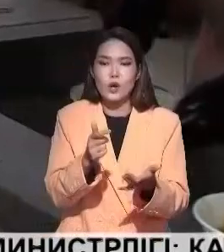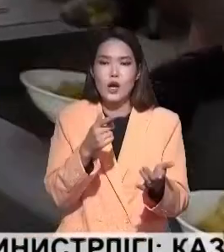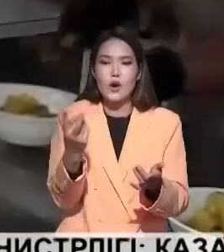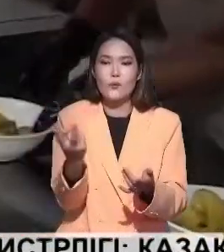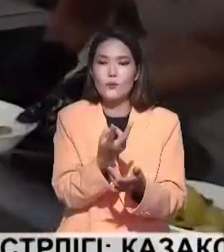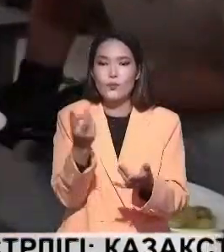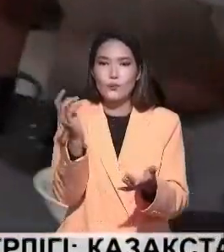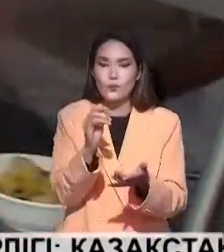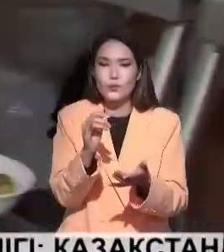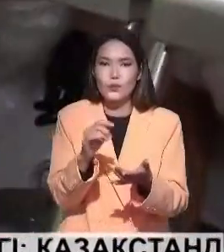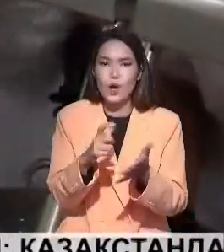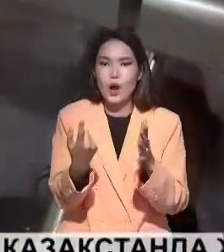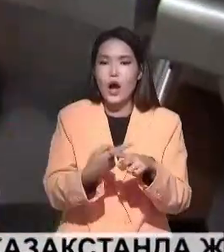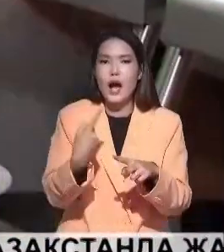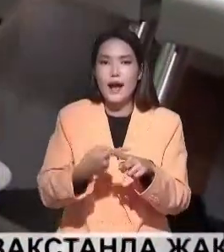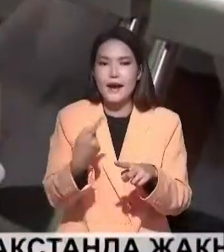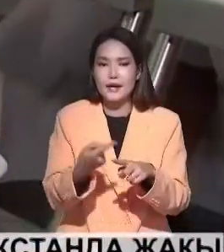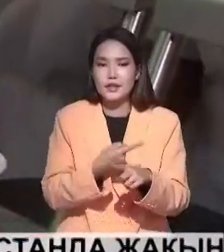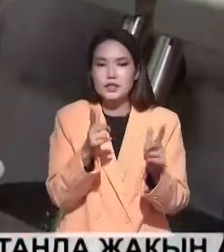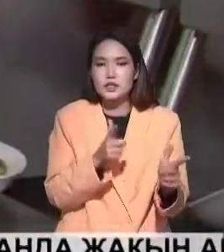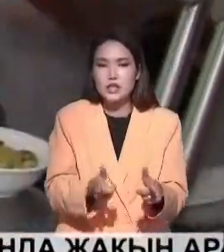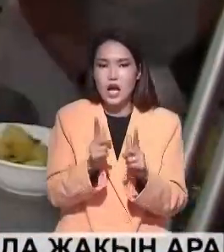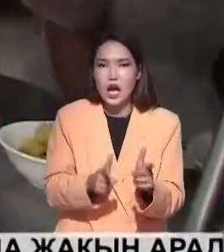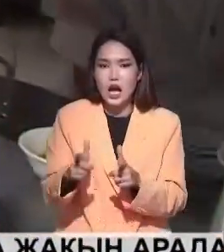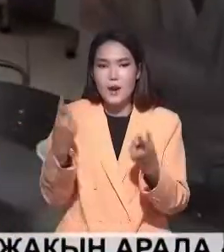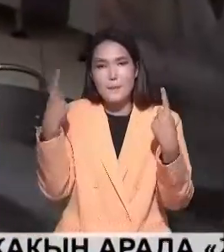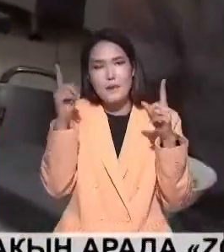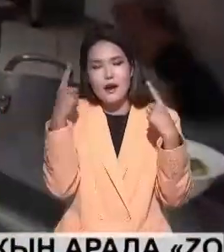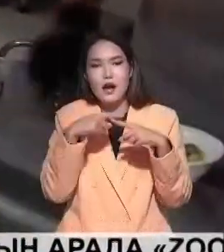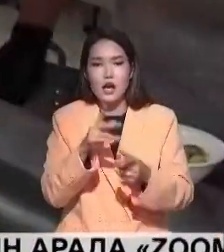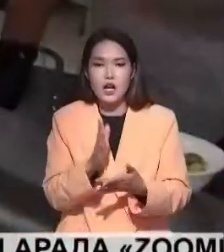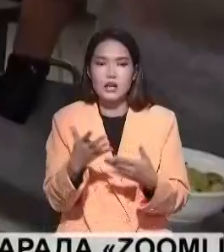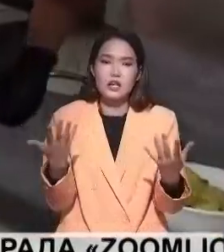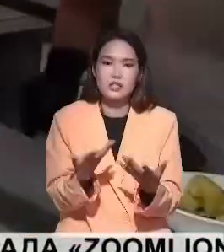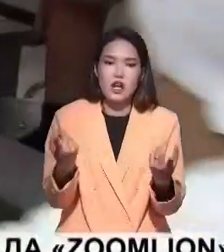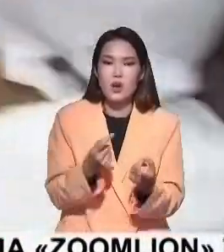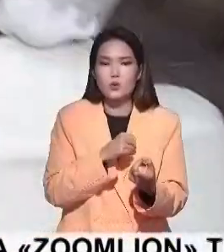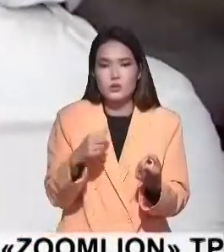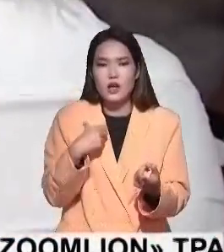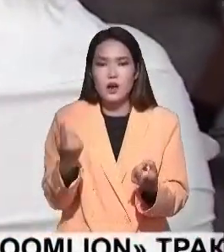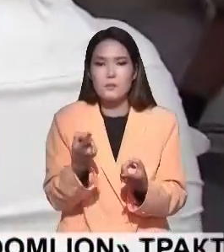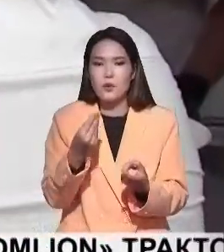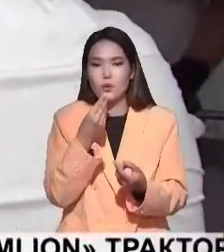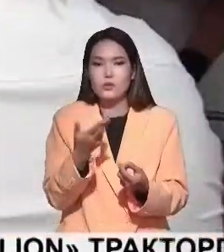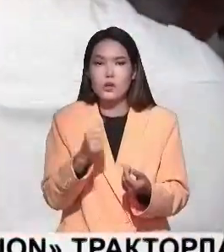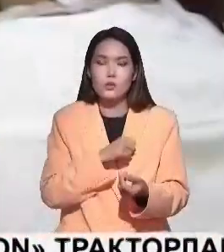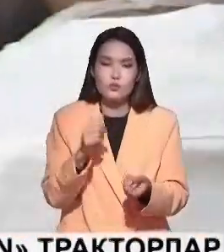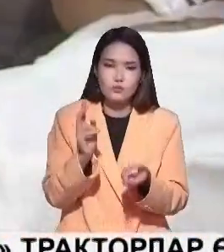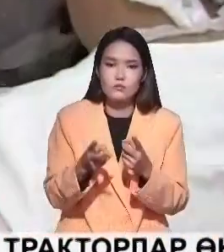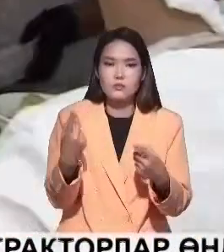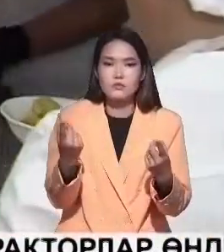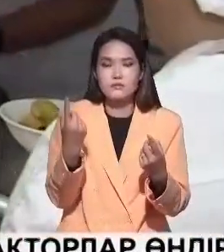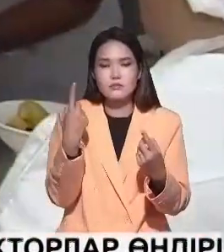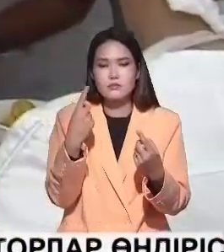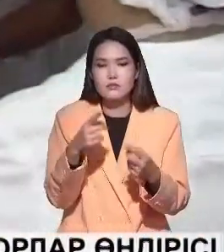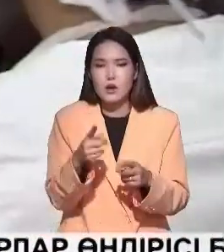компот. Мысалы, бұлыны әзірлеу кезінде басқа бір технологиясы бар ма, әлде кәдімгі үйде жасайтын тағам секілді? Жоқ, өзінің технологиясы болады.